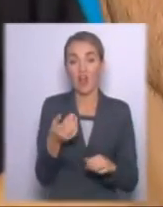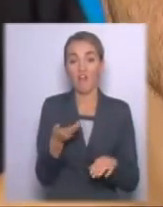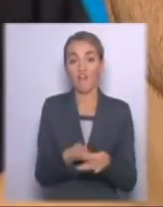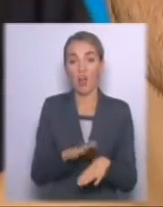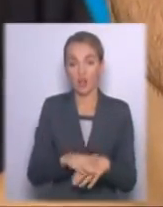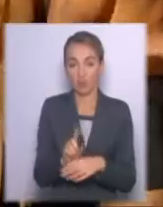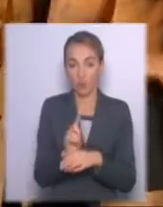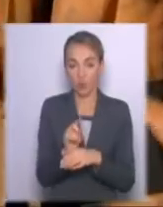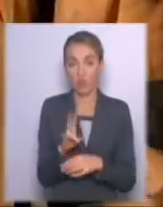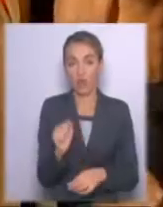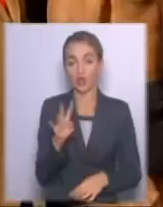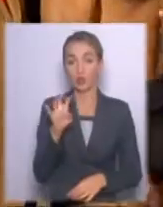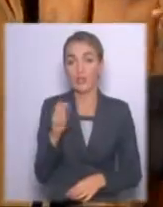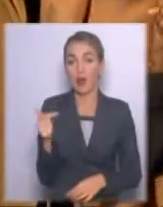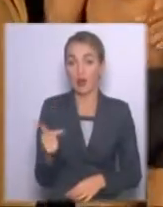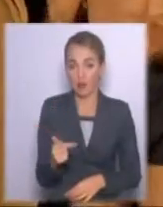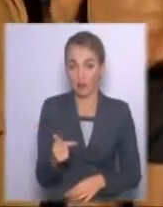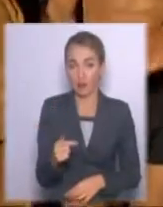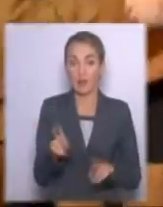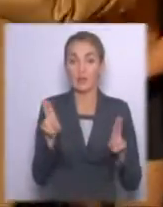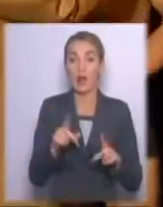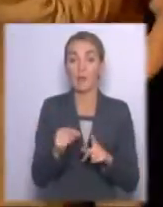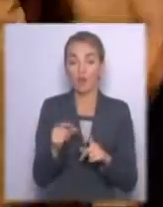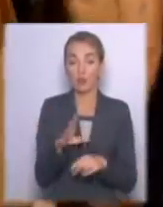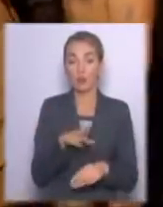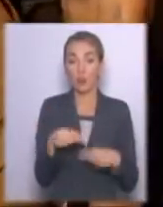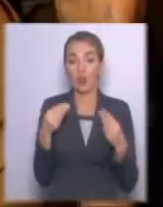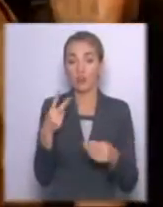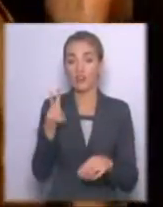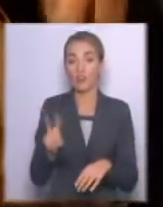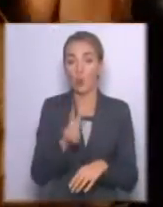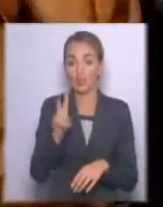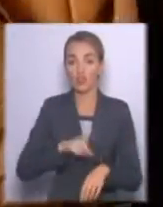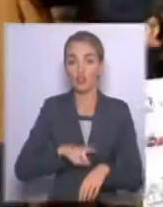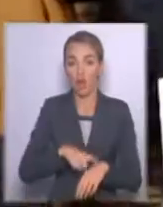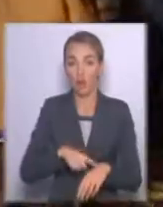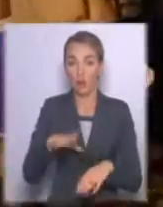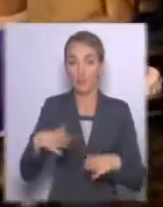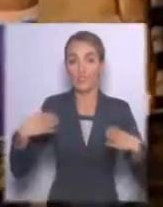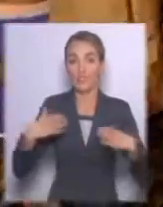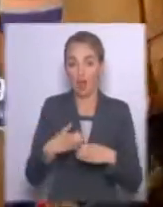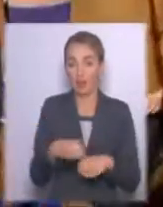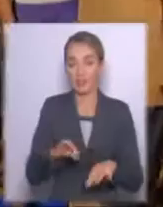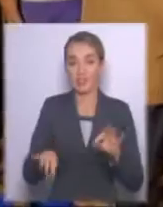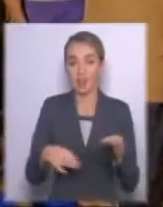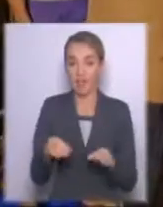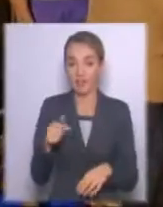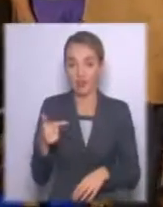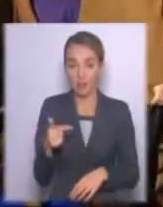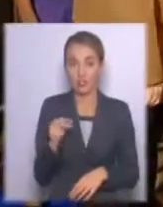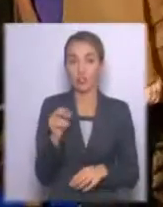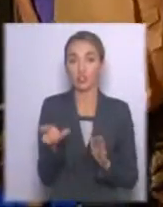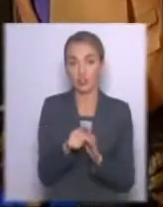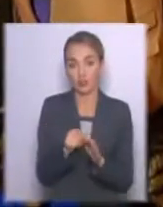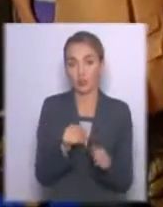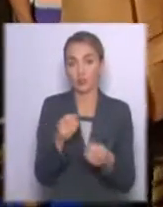норму на 400 грамів. За правилами, йому було надано 2 години часу, аби зігнати зайві грами, з чим Саламов